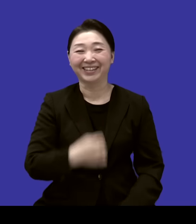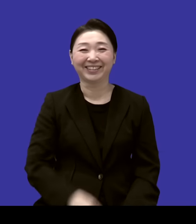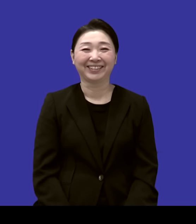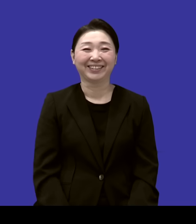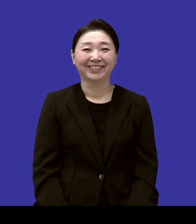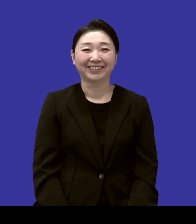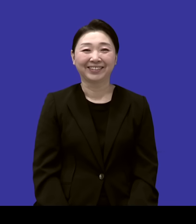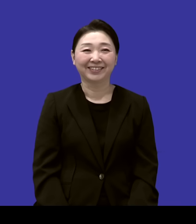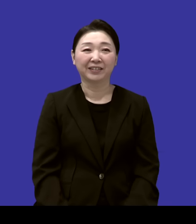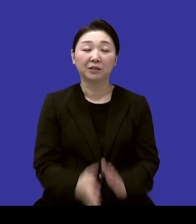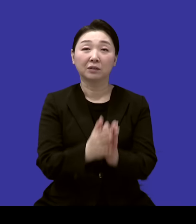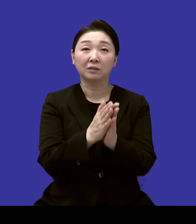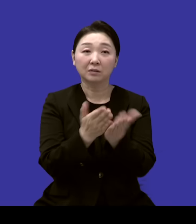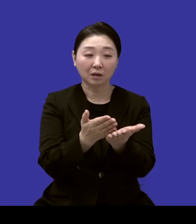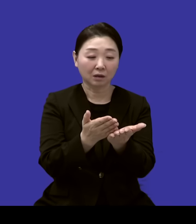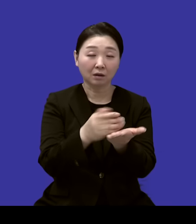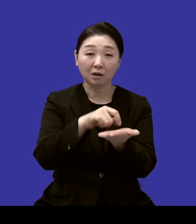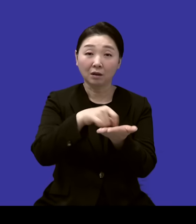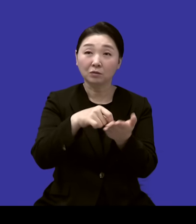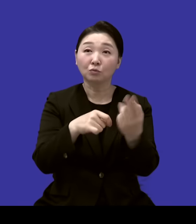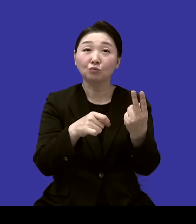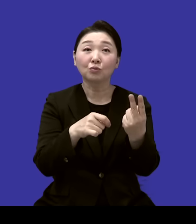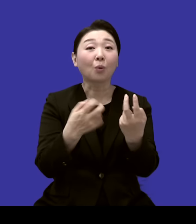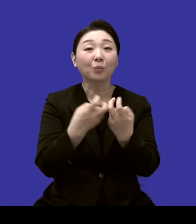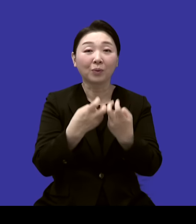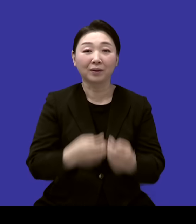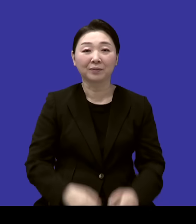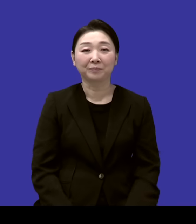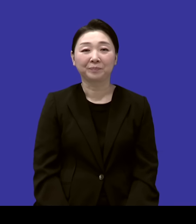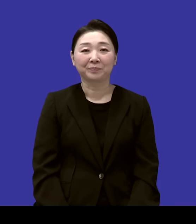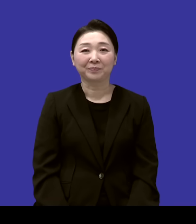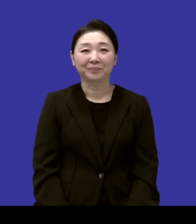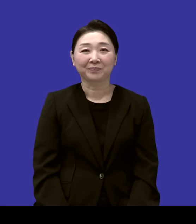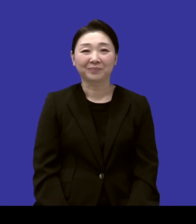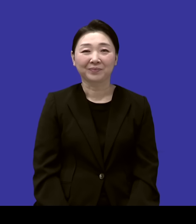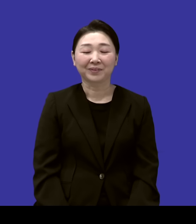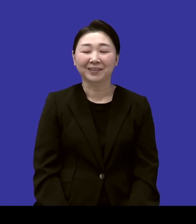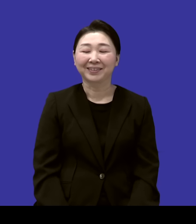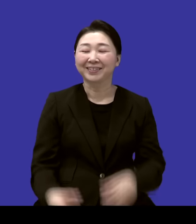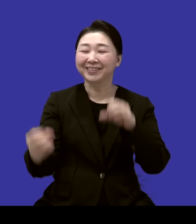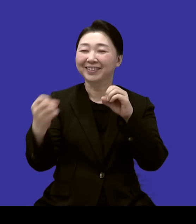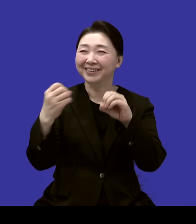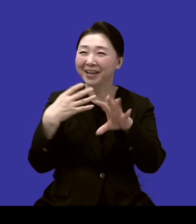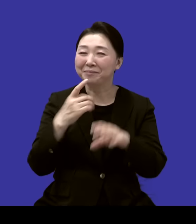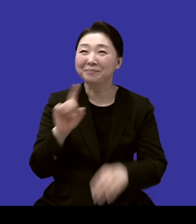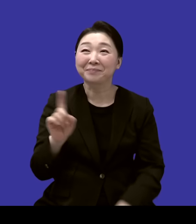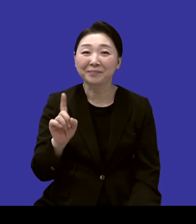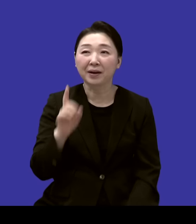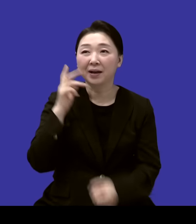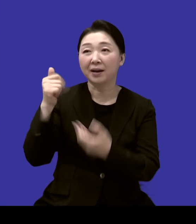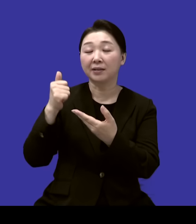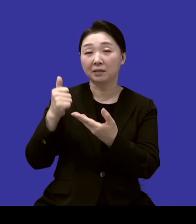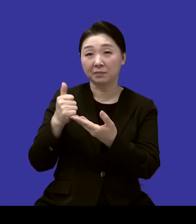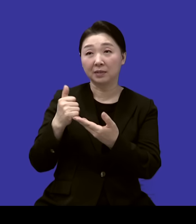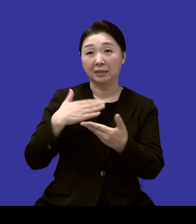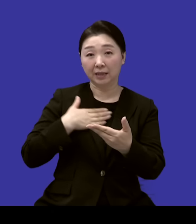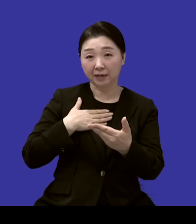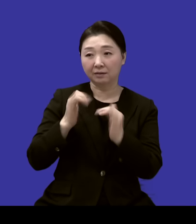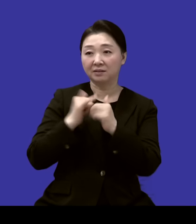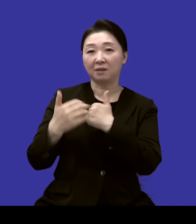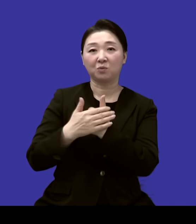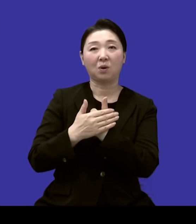근데 어떻게 2권을 쓰셨어요, 정말? 정말 제가 뭐 뻔한 대답일 수 있겠지만 네네. 하나님이 저에게 그런 사람들을 붙여주셨고